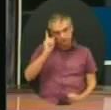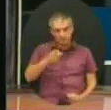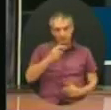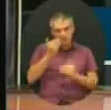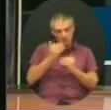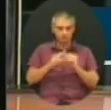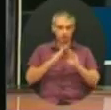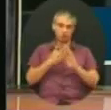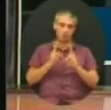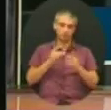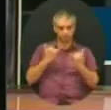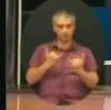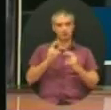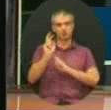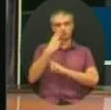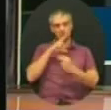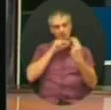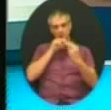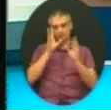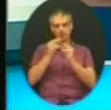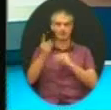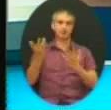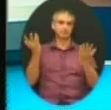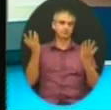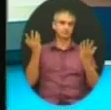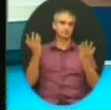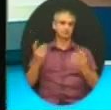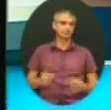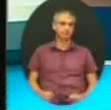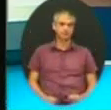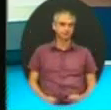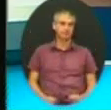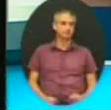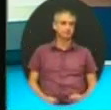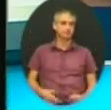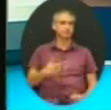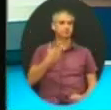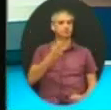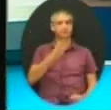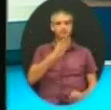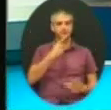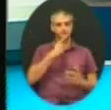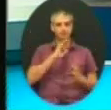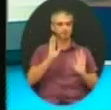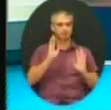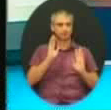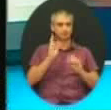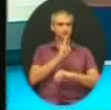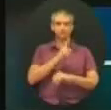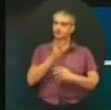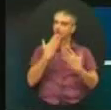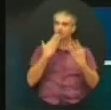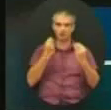למצות את כל ה... גם היום לקרוא להם ונרחות. ותמיד יהיה אחד שלא יהיה מרוצה. בכלל, יד רכה זה לא הדבר שידוע בו כל כך. בואו נגיד ככה. תודה